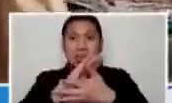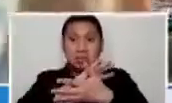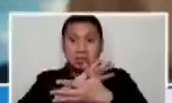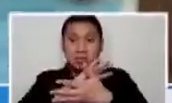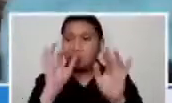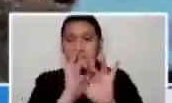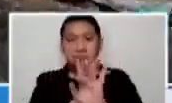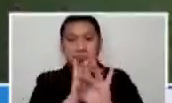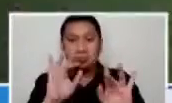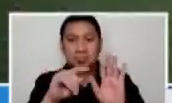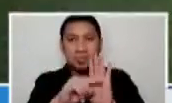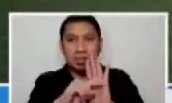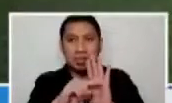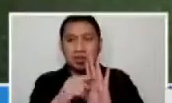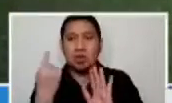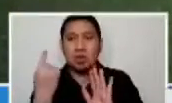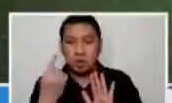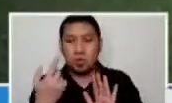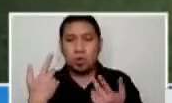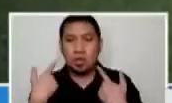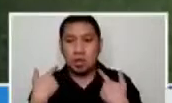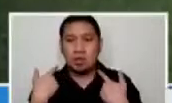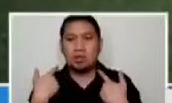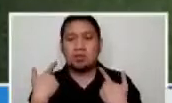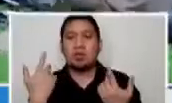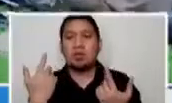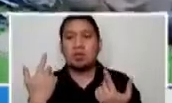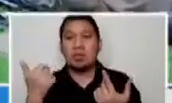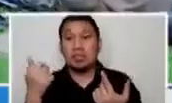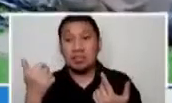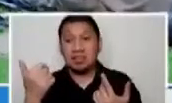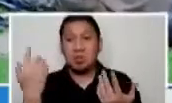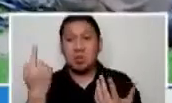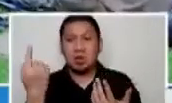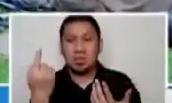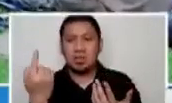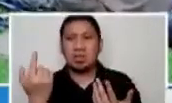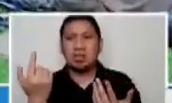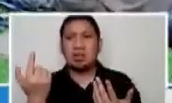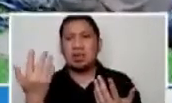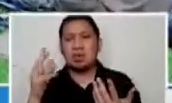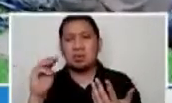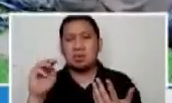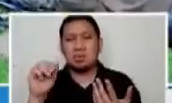dati na nagsasalo-salo ang lahat ng mga Muslims sa Pilipinas, ngayon